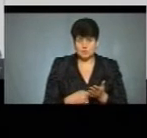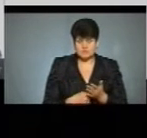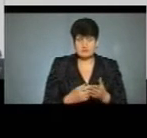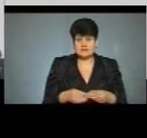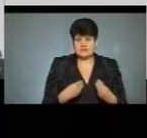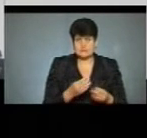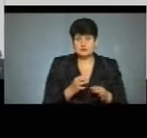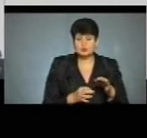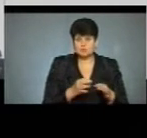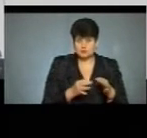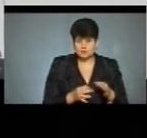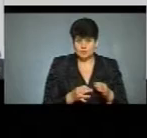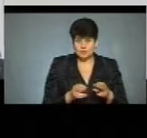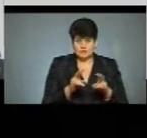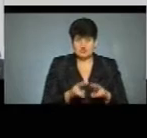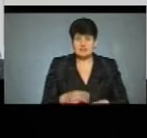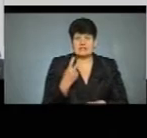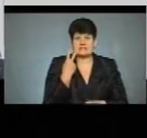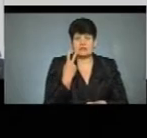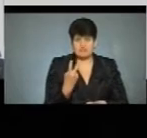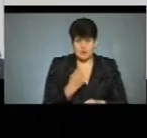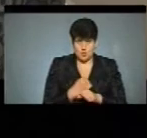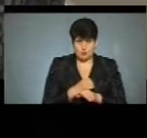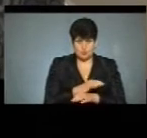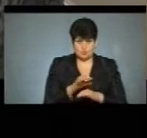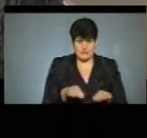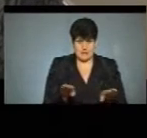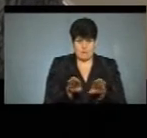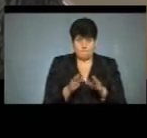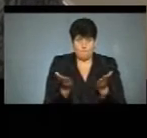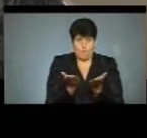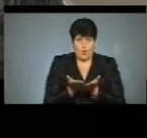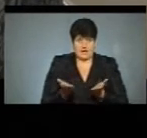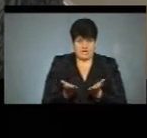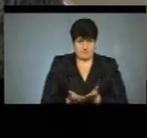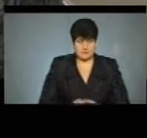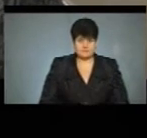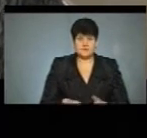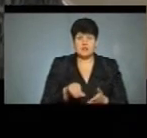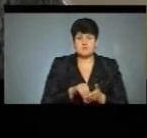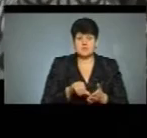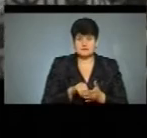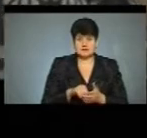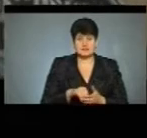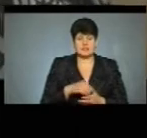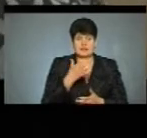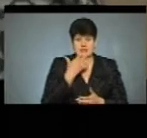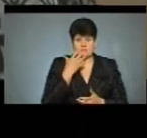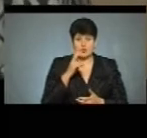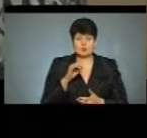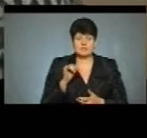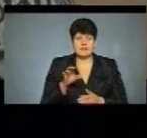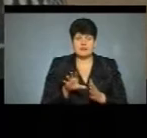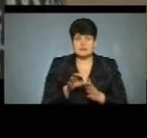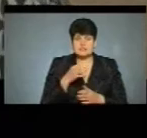суду, досліджувати два робочих проєкти, їх порівнювати. Представниця «Тернопільміськтеплокомуненерго» Антоніна Решетуха